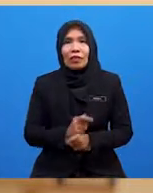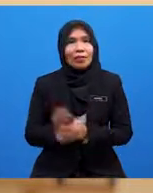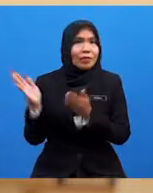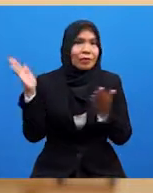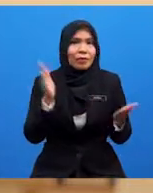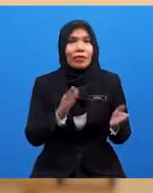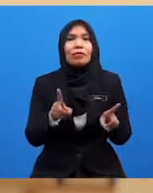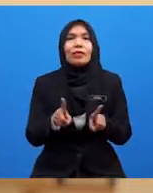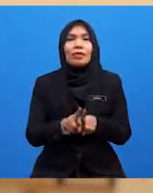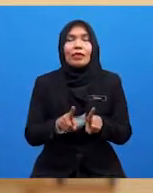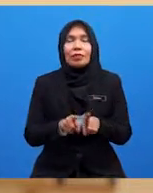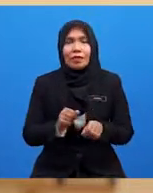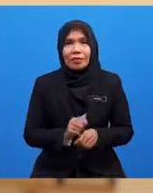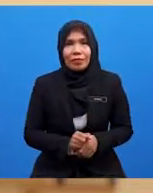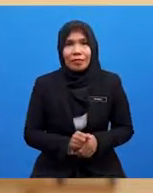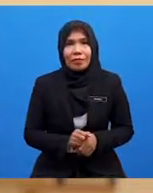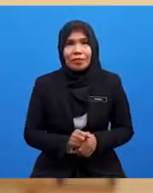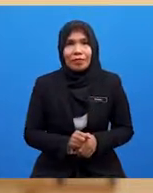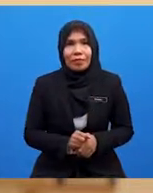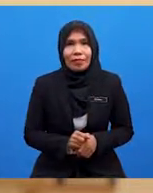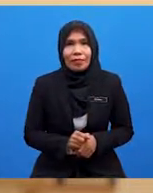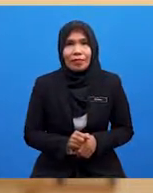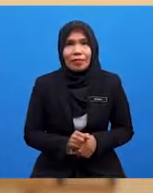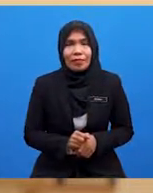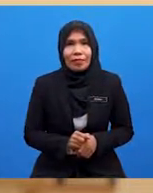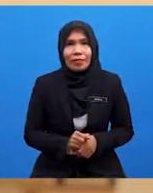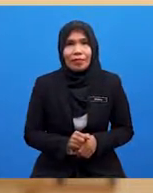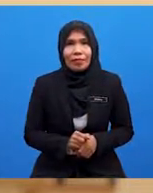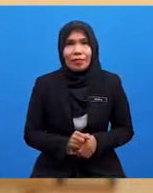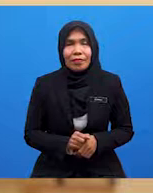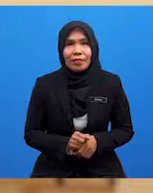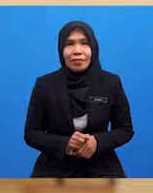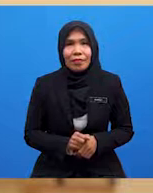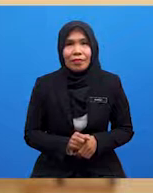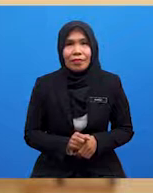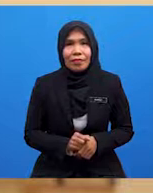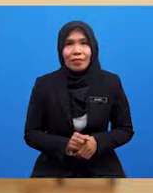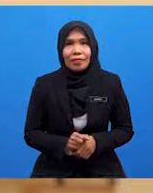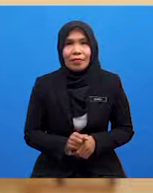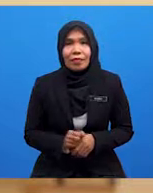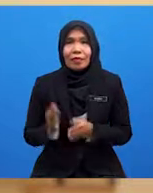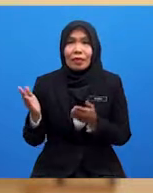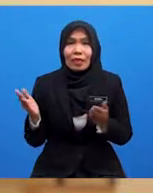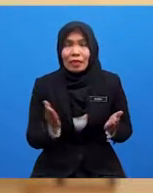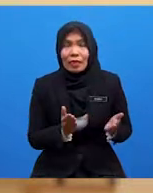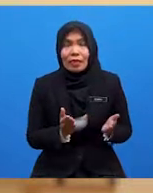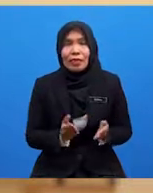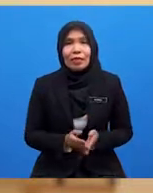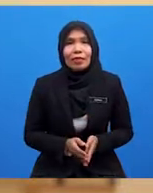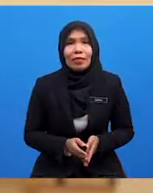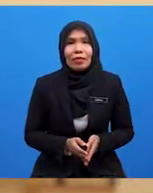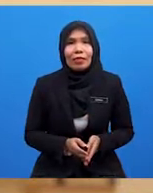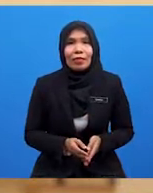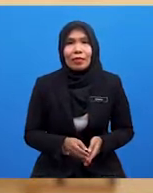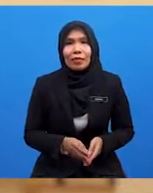kita sama-sama berkenalan dengan isi kandungan kata tugas tersebut. Sila pastikan alat tulis seperti